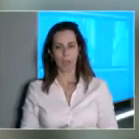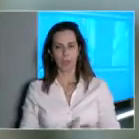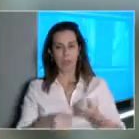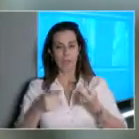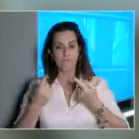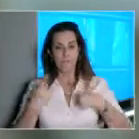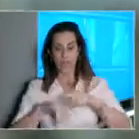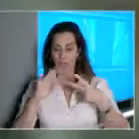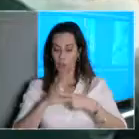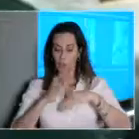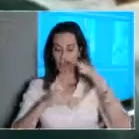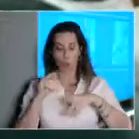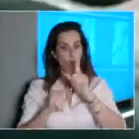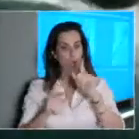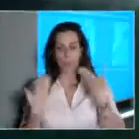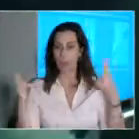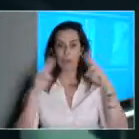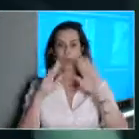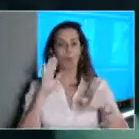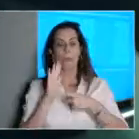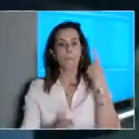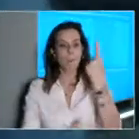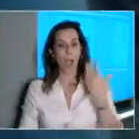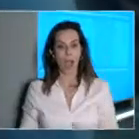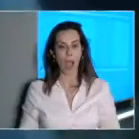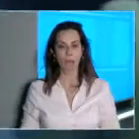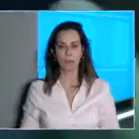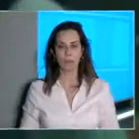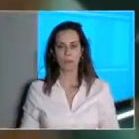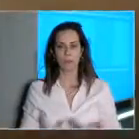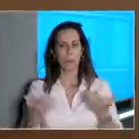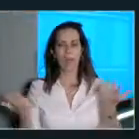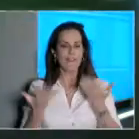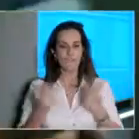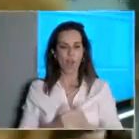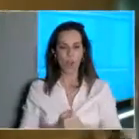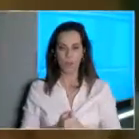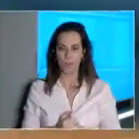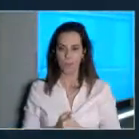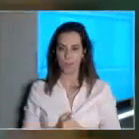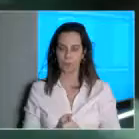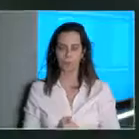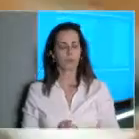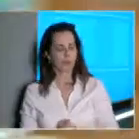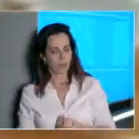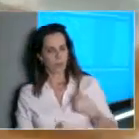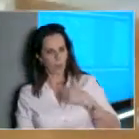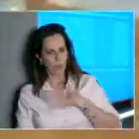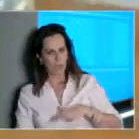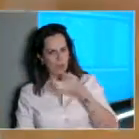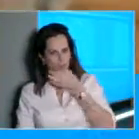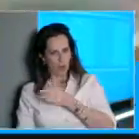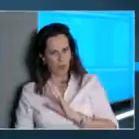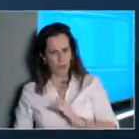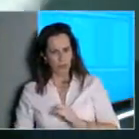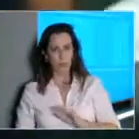שוועדה תכנון ובנייה לא מתכנסת אפילו פעם אחת. רפאל, זה ברור, אני רוצה לשאול אותך, כן. איפה הפרטיס של העירייה? אוקיי, אני רוצה לשאול אותך,